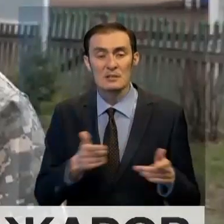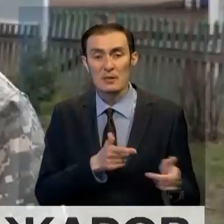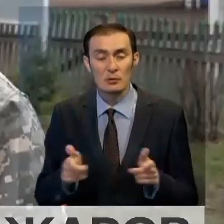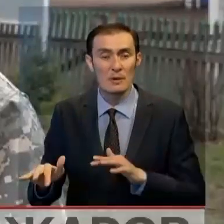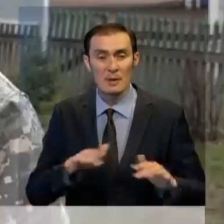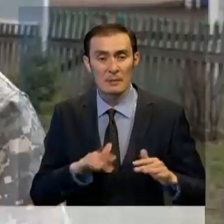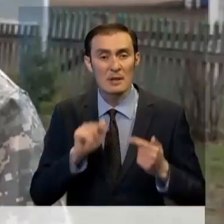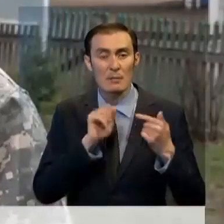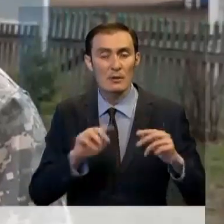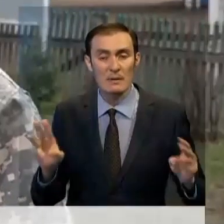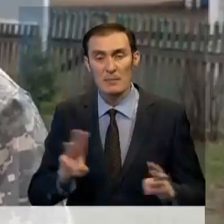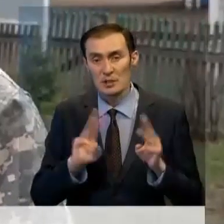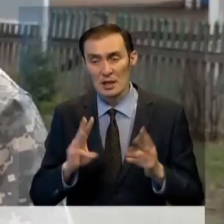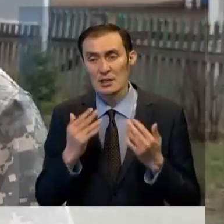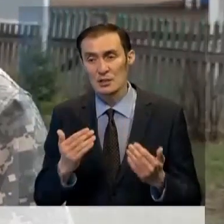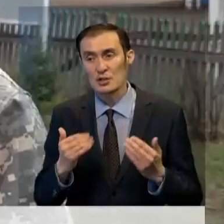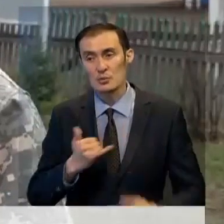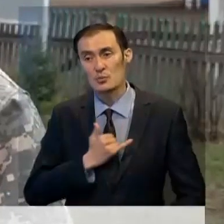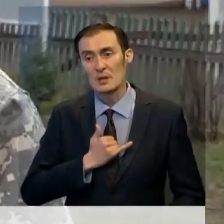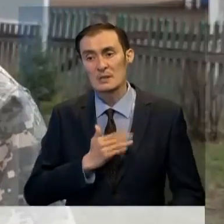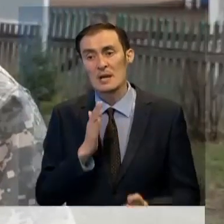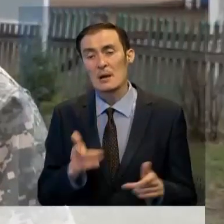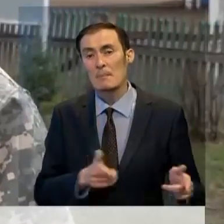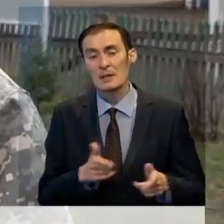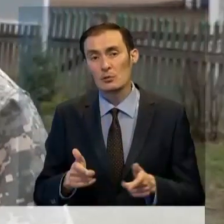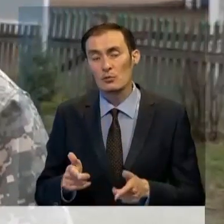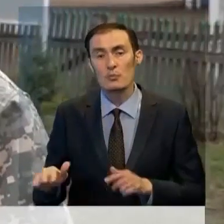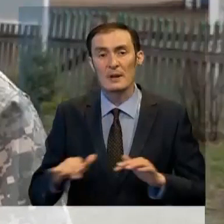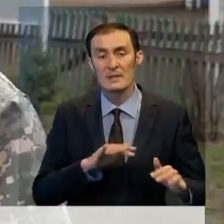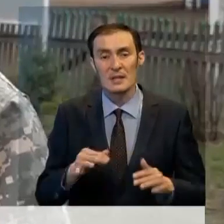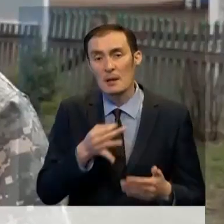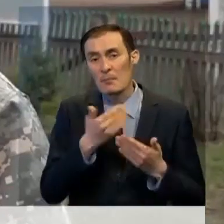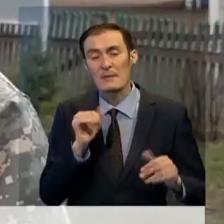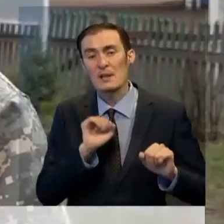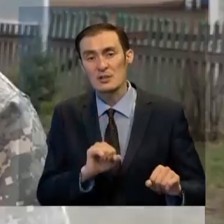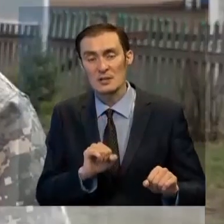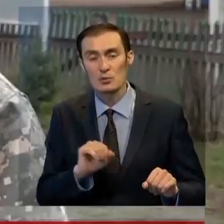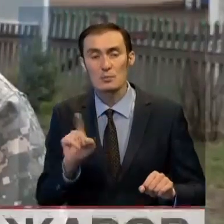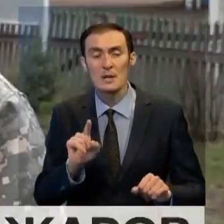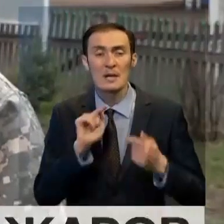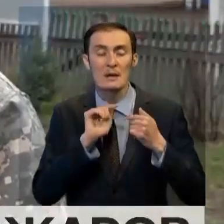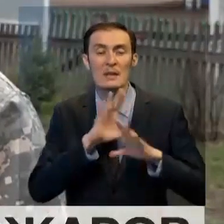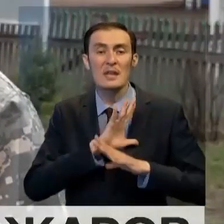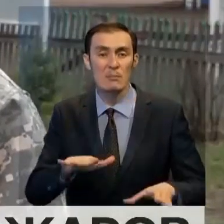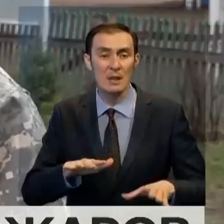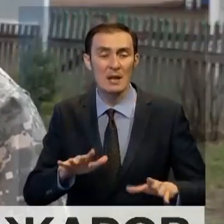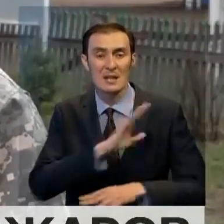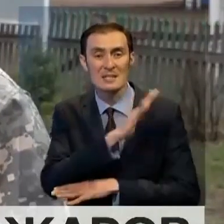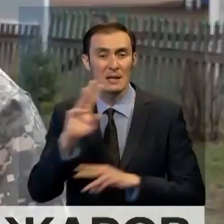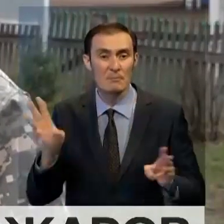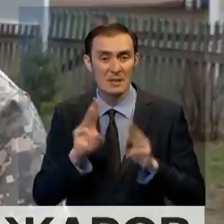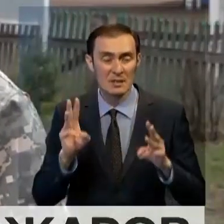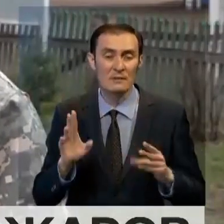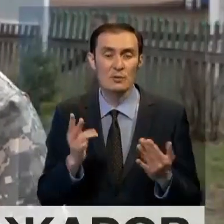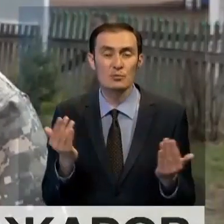мероприятия противопожарные. Сейчас у нас подготовка идет к проведению профилактических мер борьбы с лесными пожарами, как